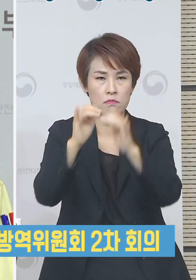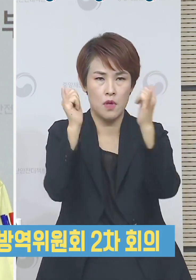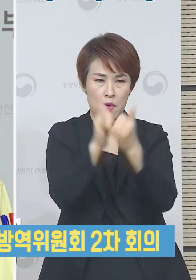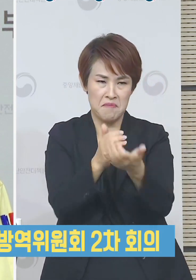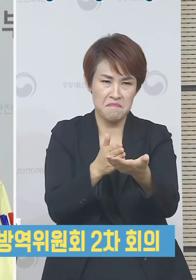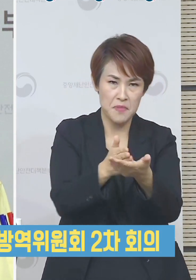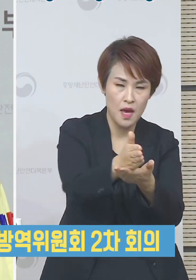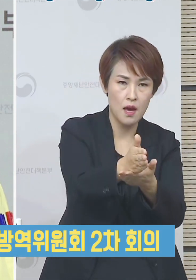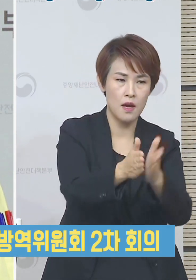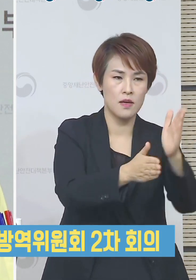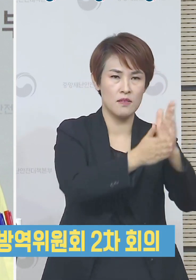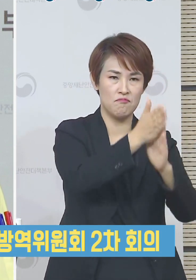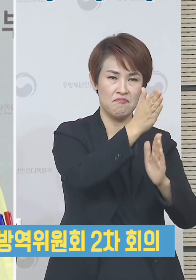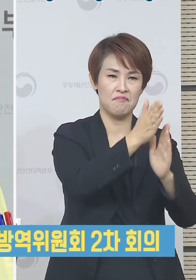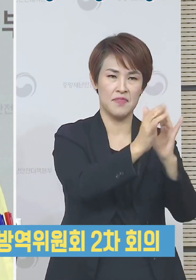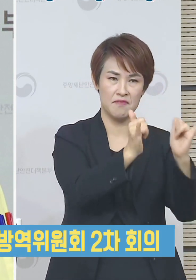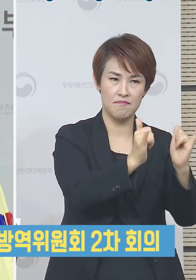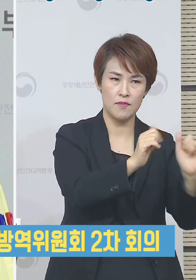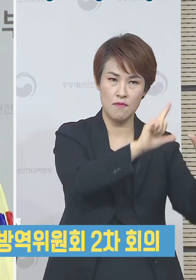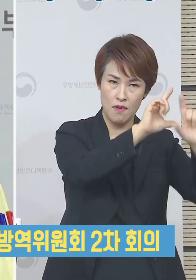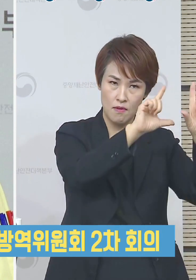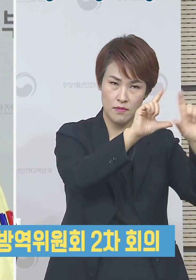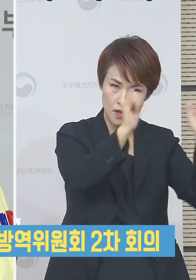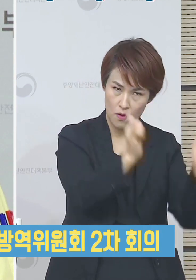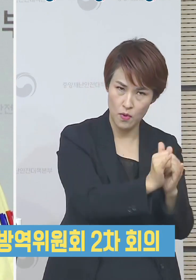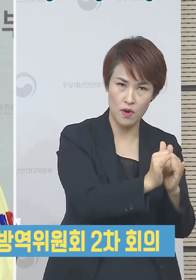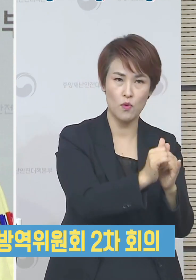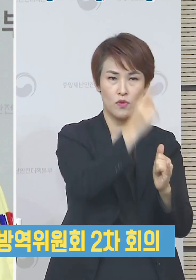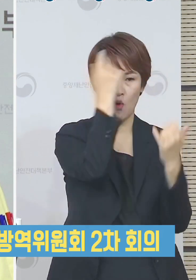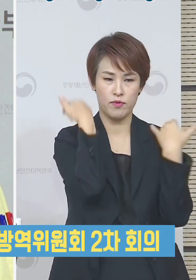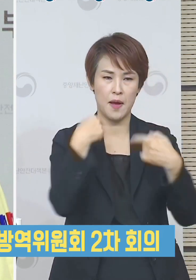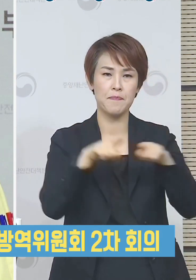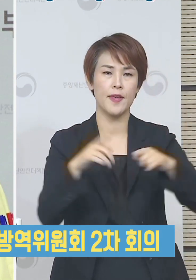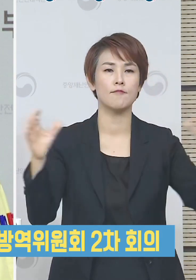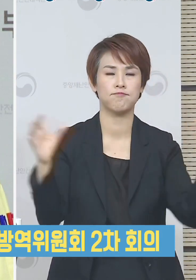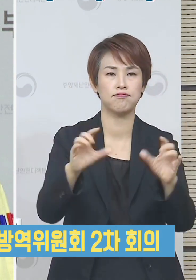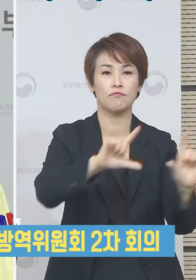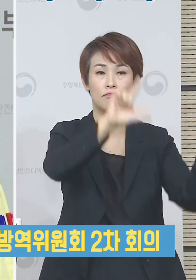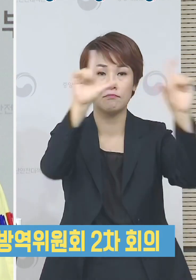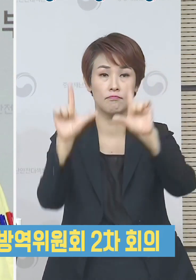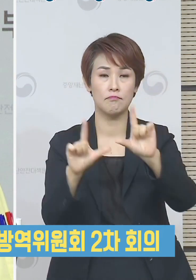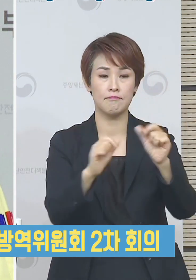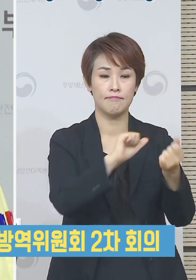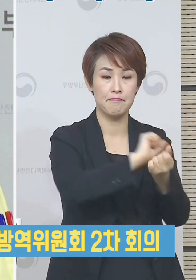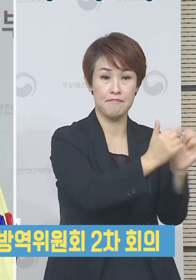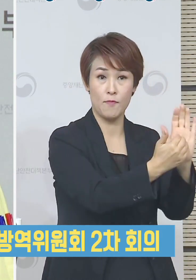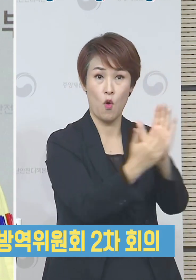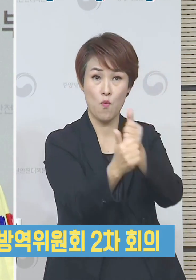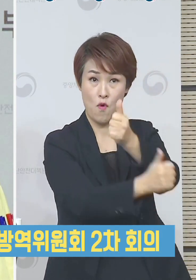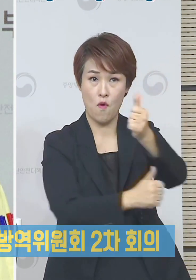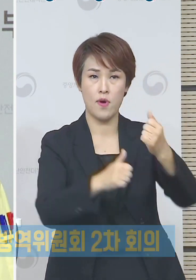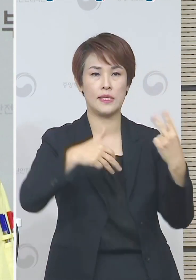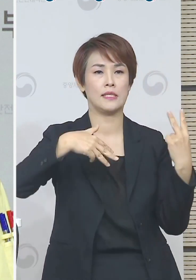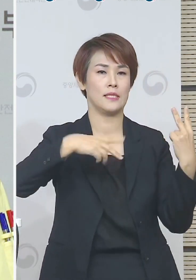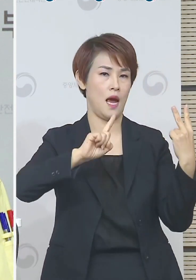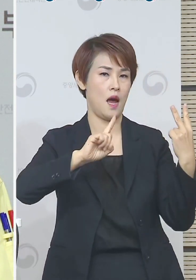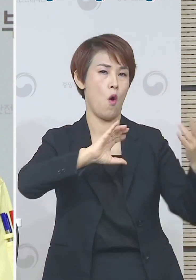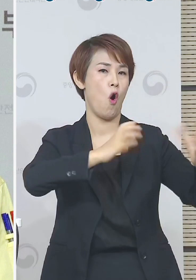인문사회학계, 시민사회, 정부가 참여하는 생활방역위원회 2차 회의를 개최하고 있습니다.